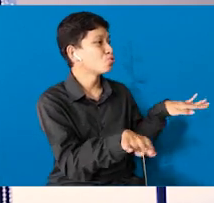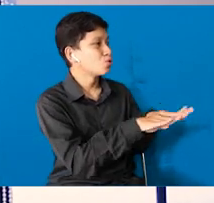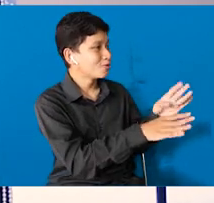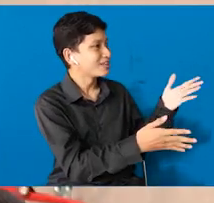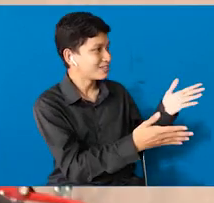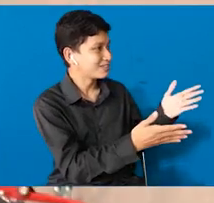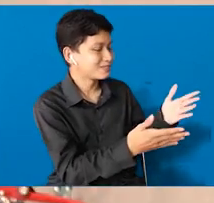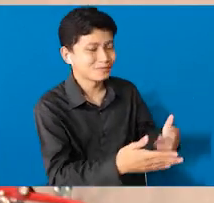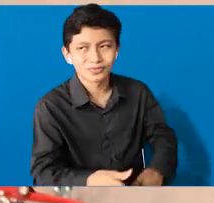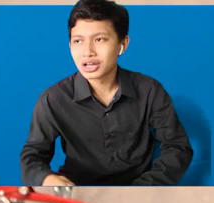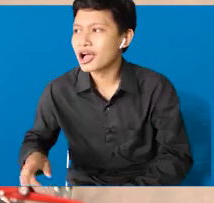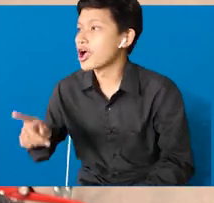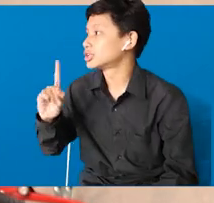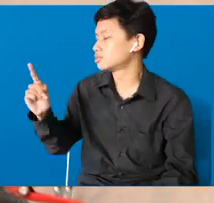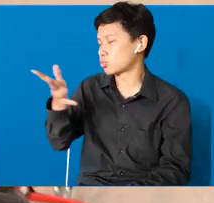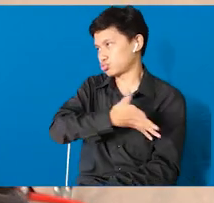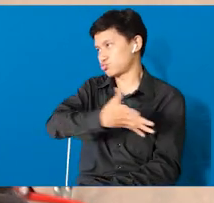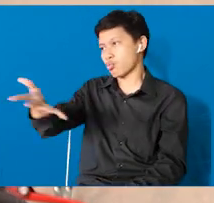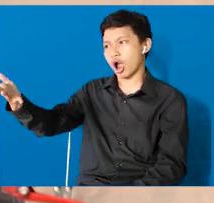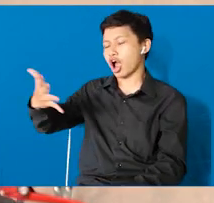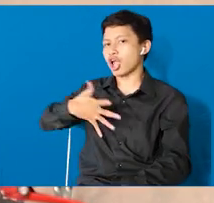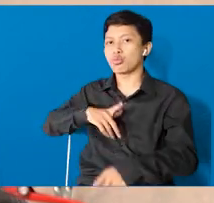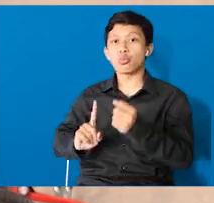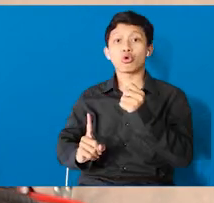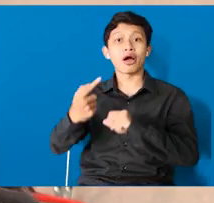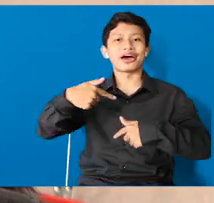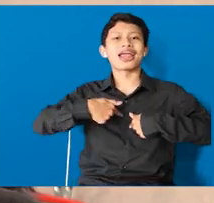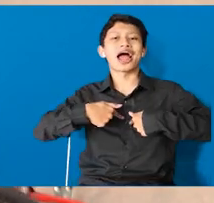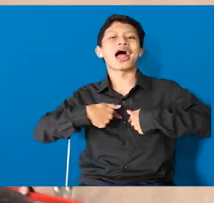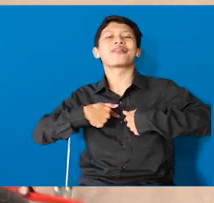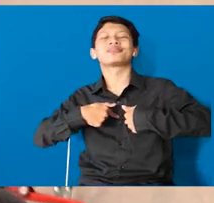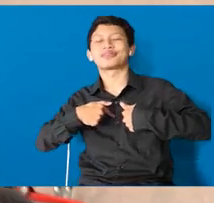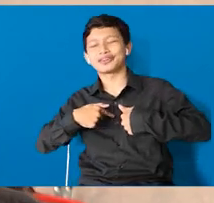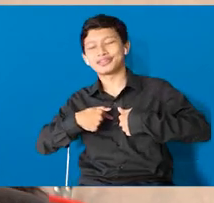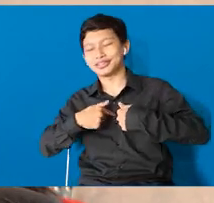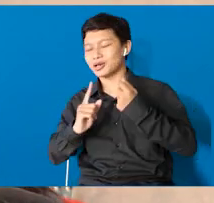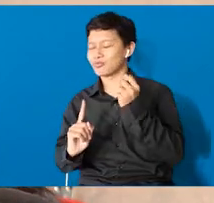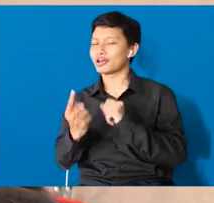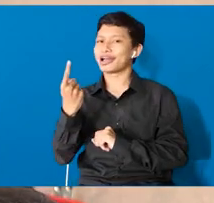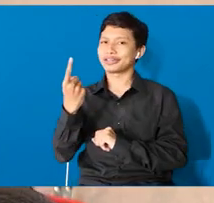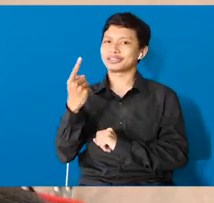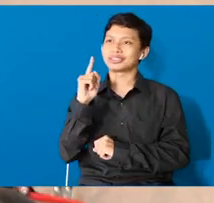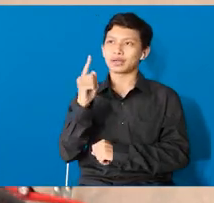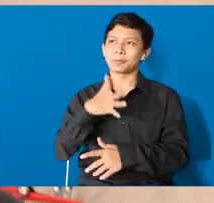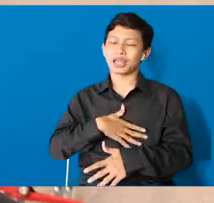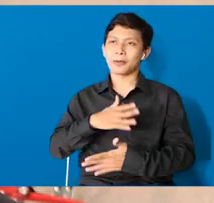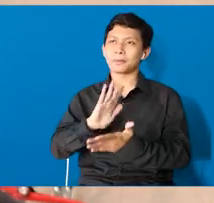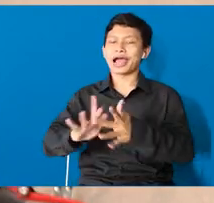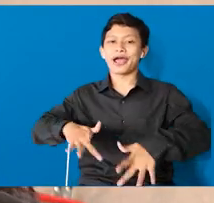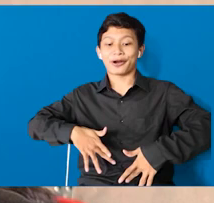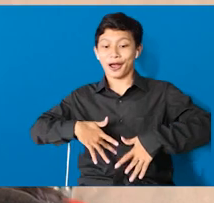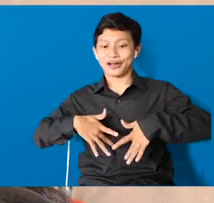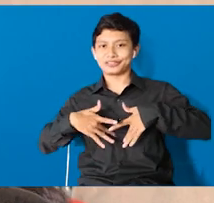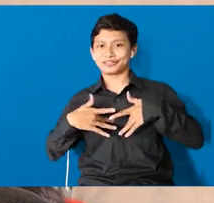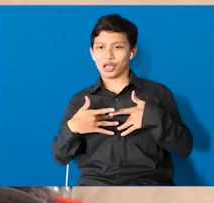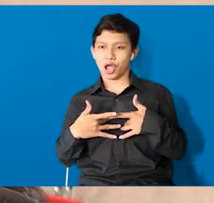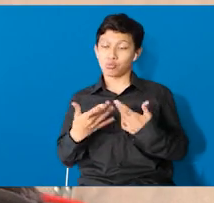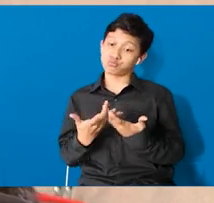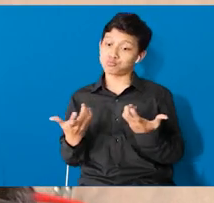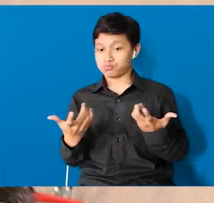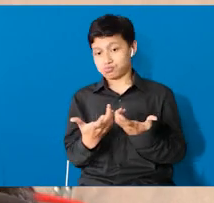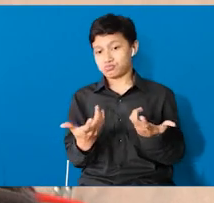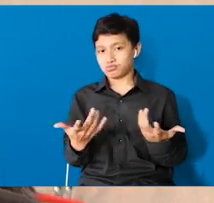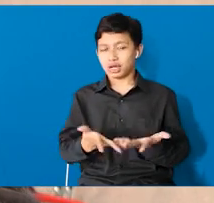Iya, karena segala sesuatunya berawal dari hati ya. Ini hati, luar biasa ya. Memang menggunakan rasa yang